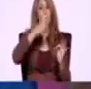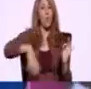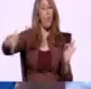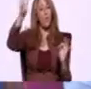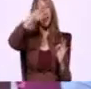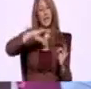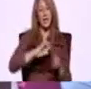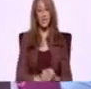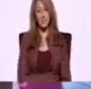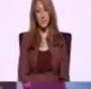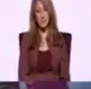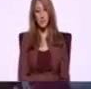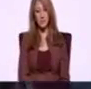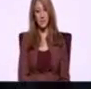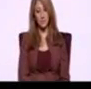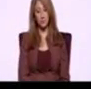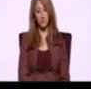الناس.